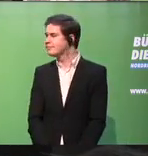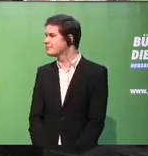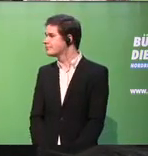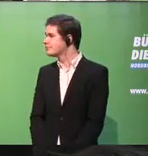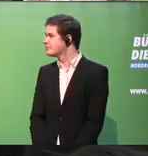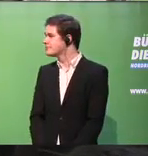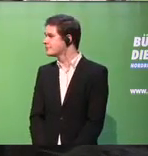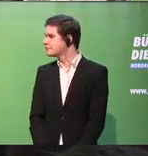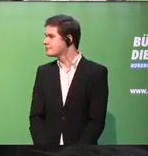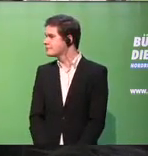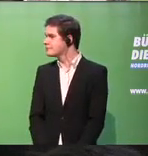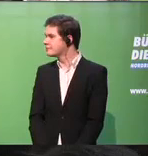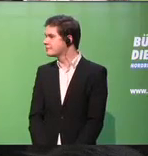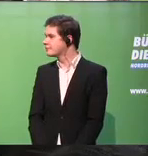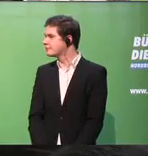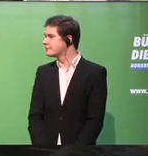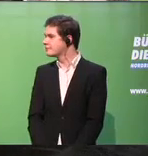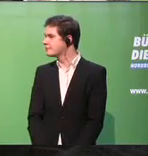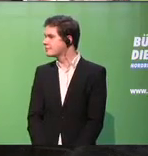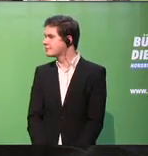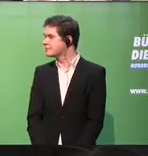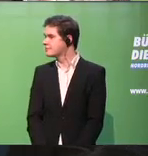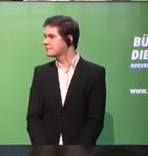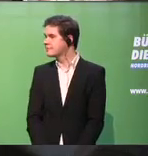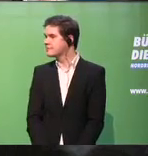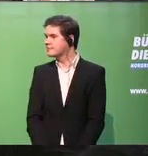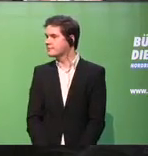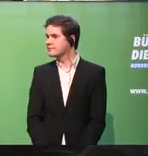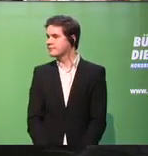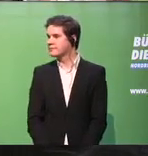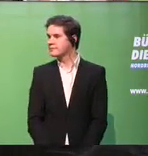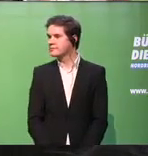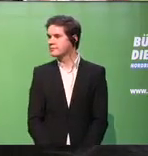wo abgestimmt werden möchte.